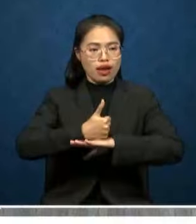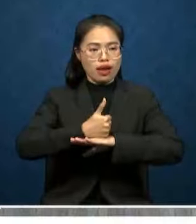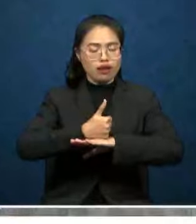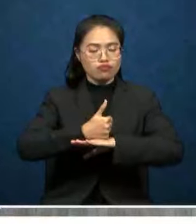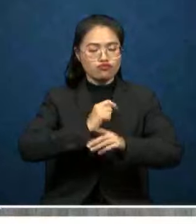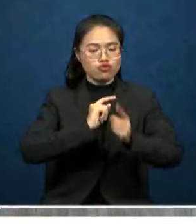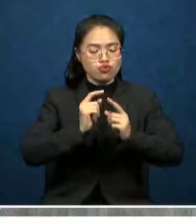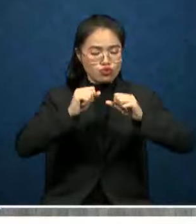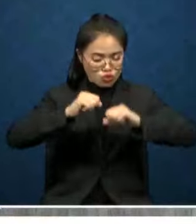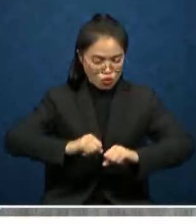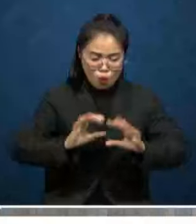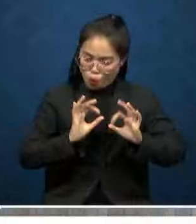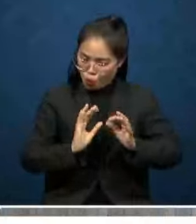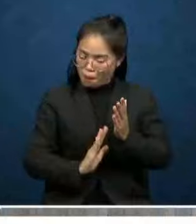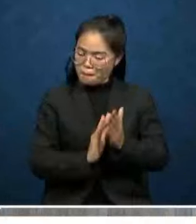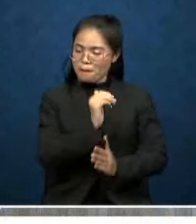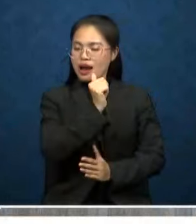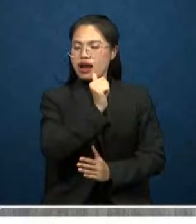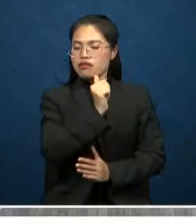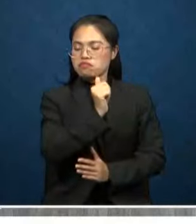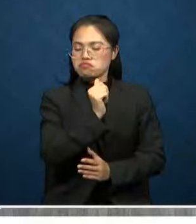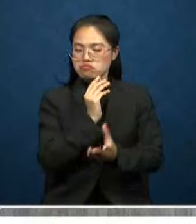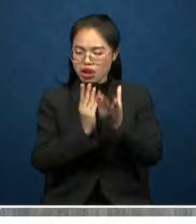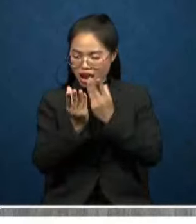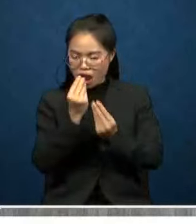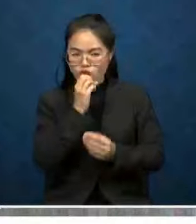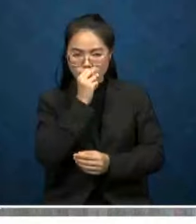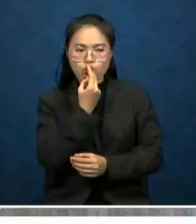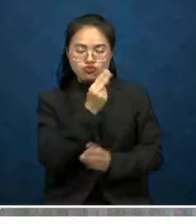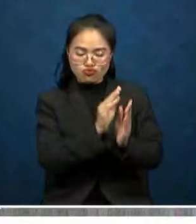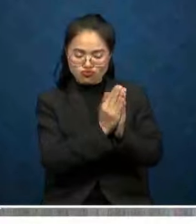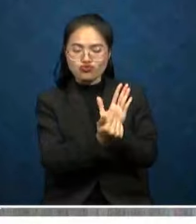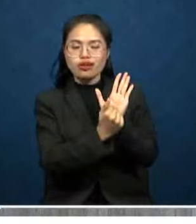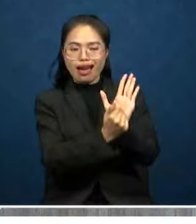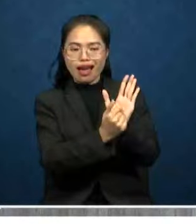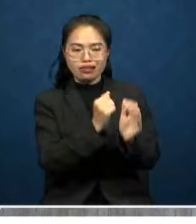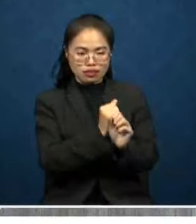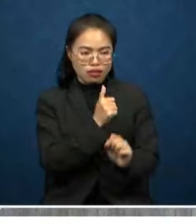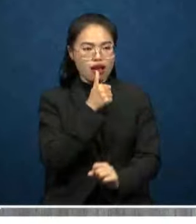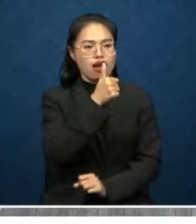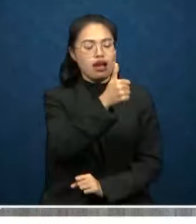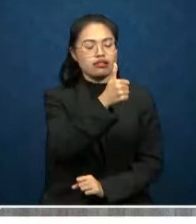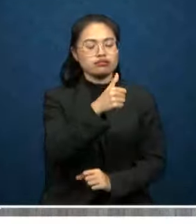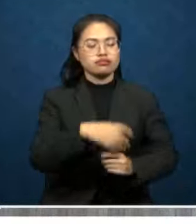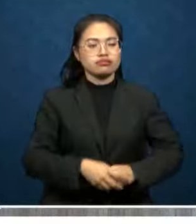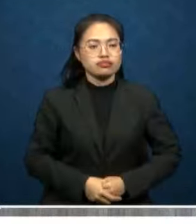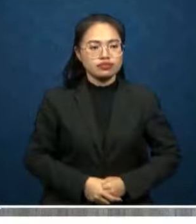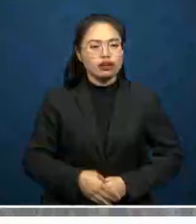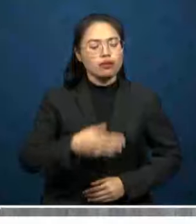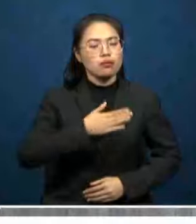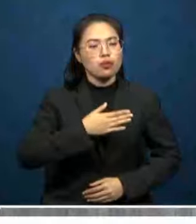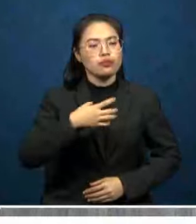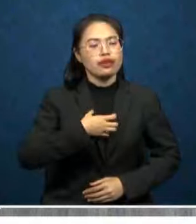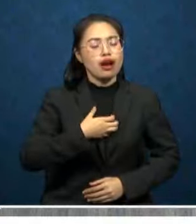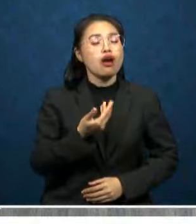นั้นได้ผลครับท่านศึกษาได้ครับท่านศึกษาได้นะครับผมผมก็อยากจะ